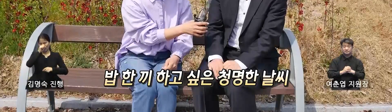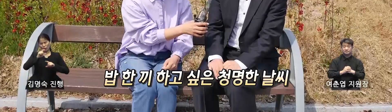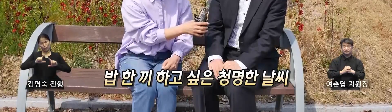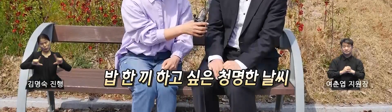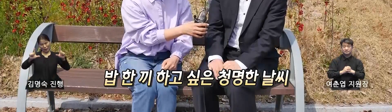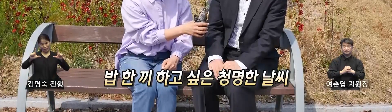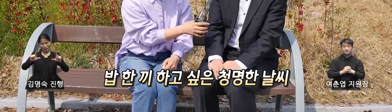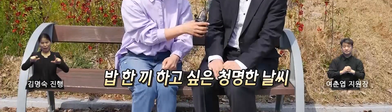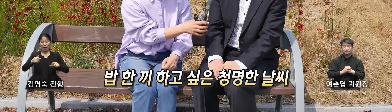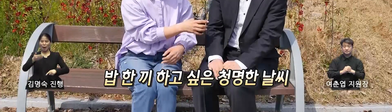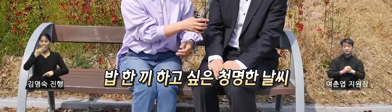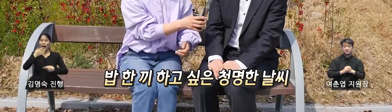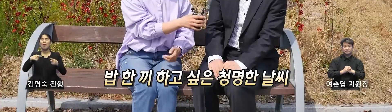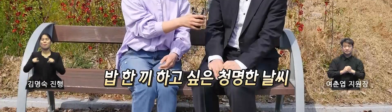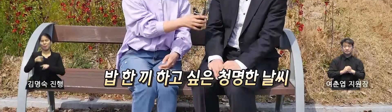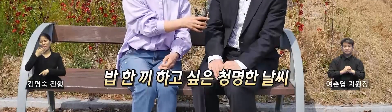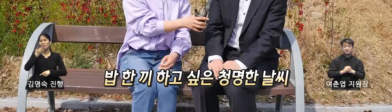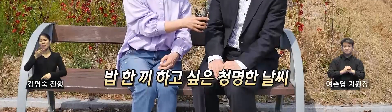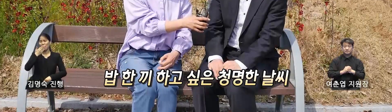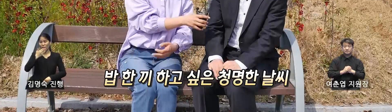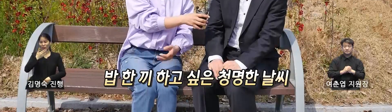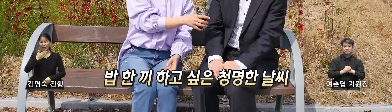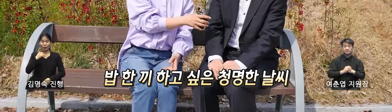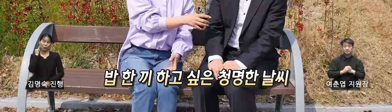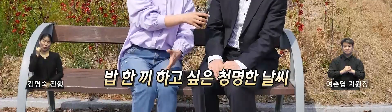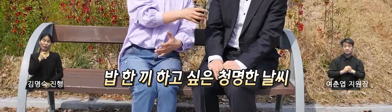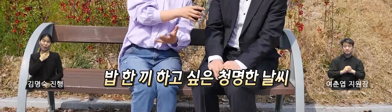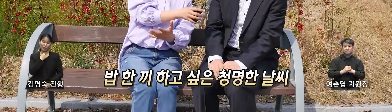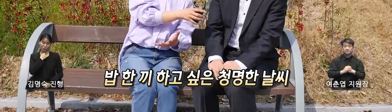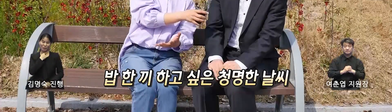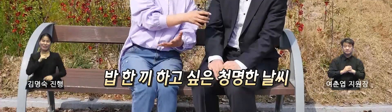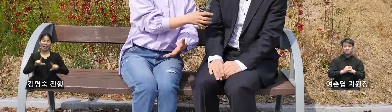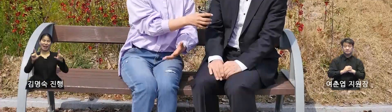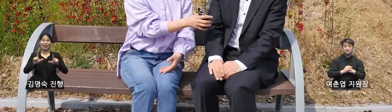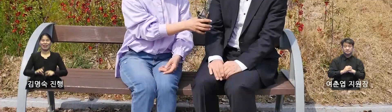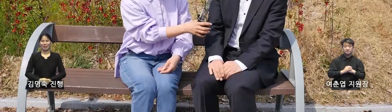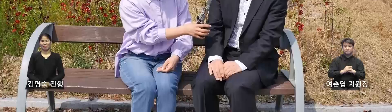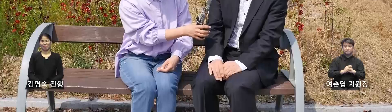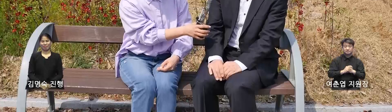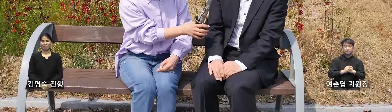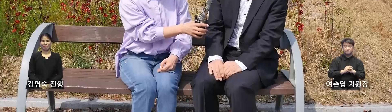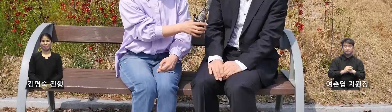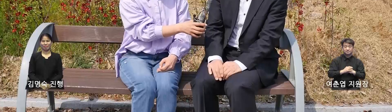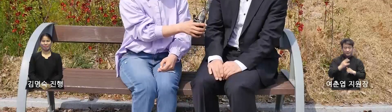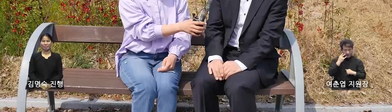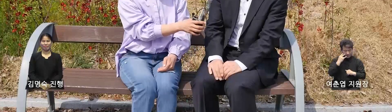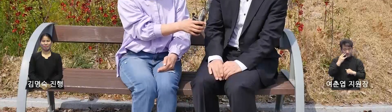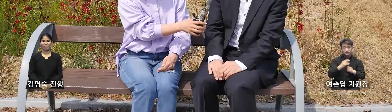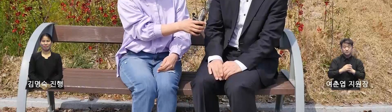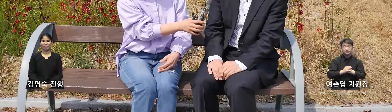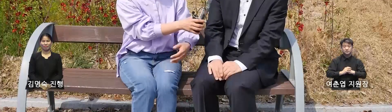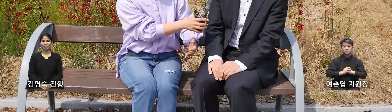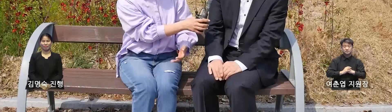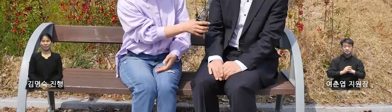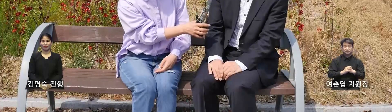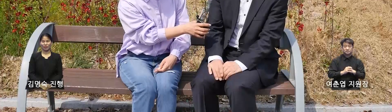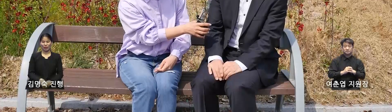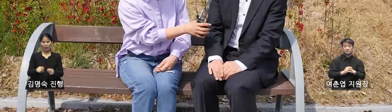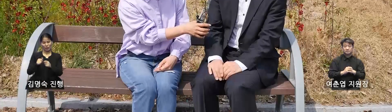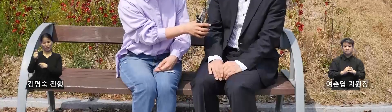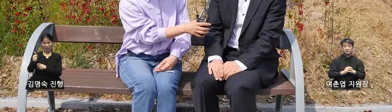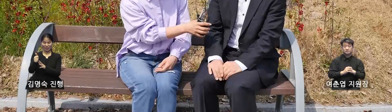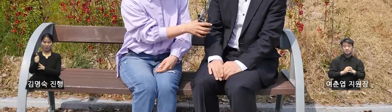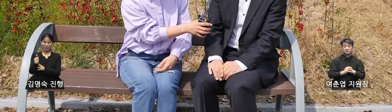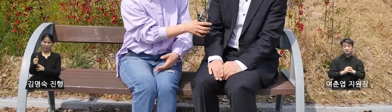오늘 밥 한번 먹자 이렇게 하고 싶은 그런 날일 정도로 날이 참 좋은데요. 네. 우리